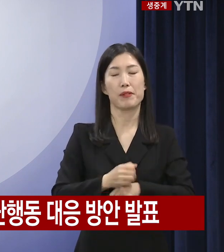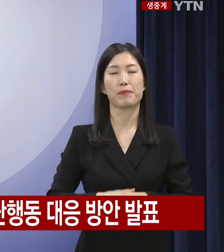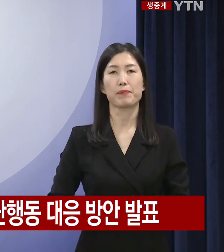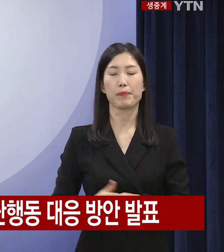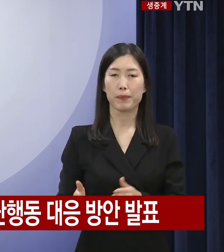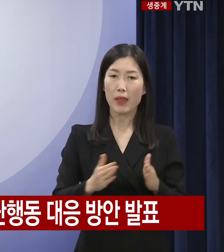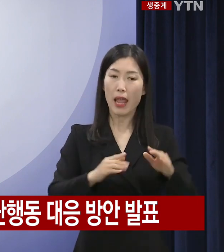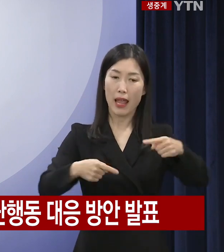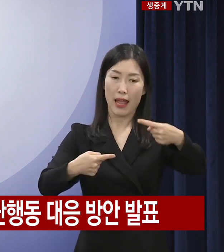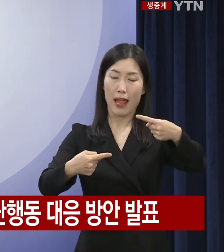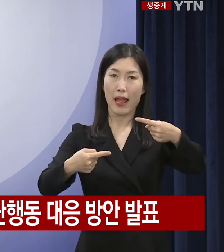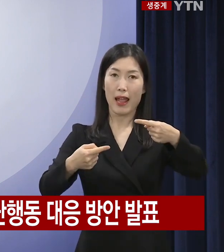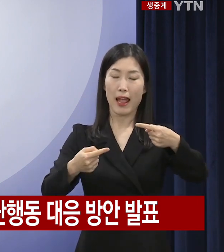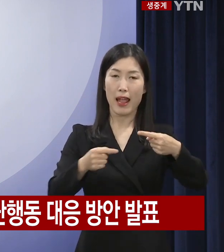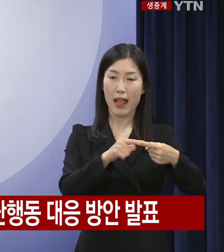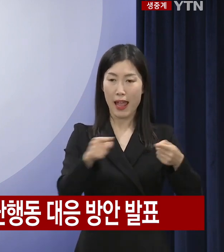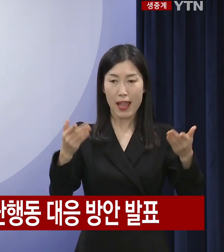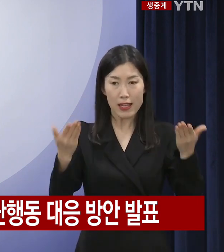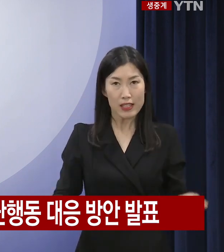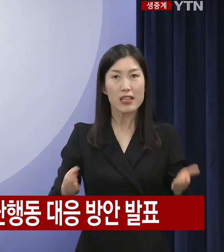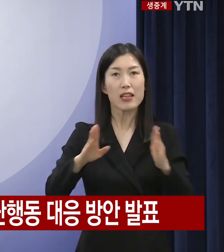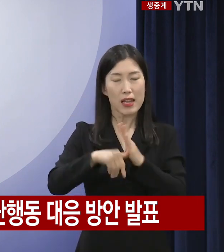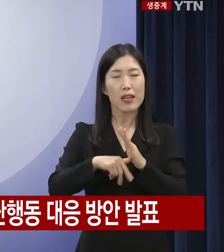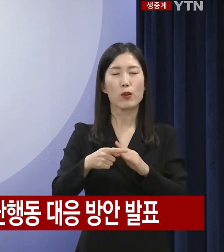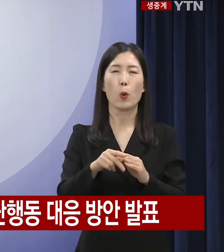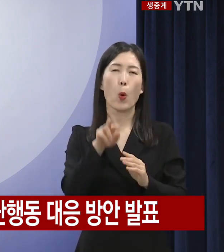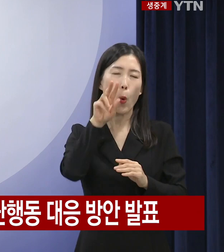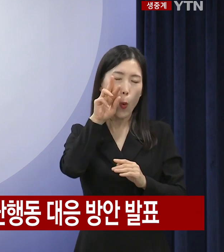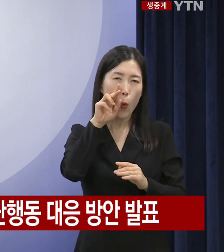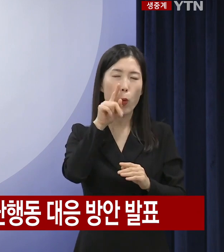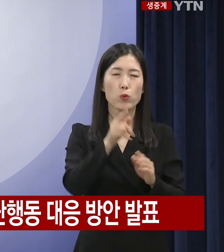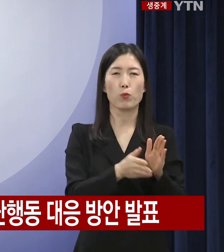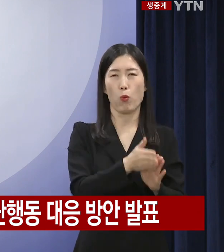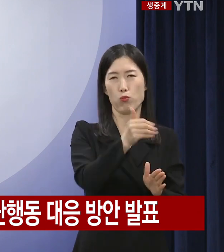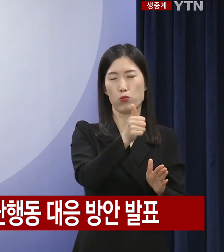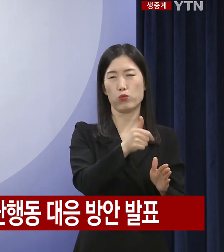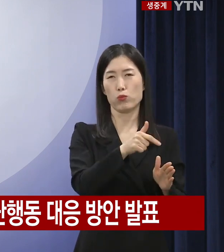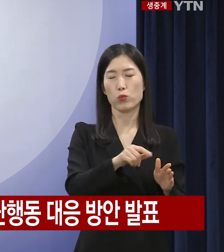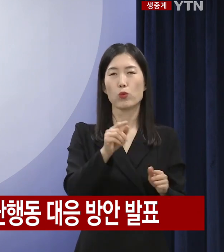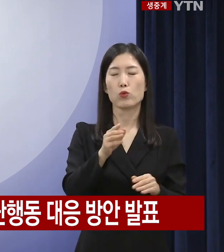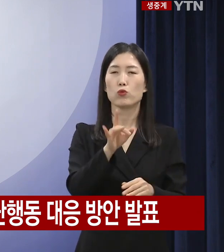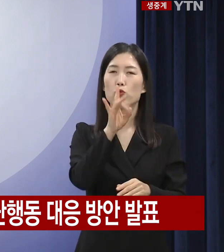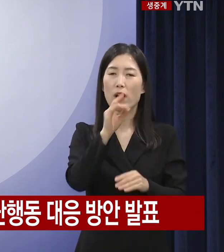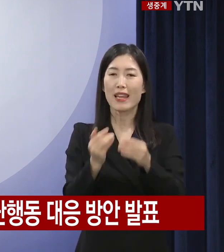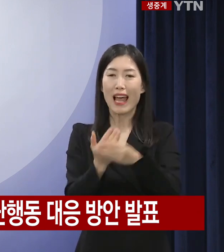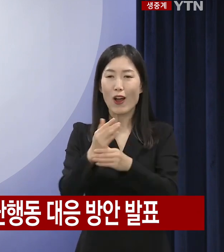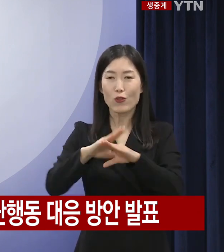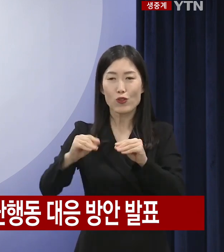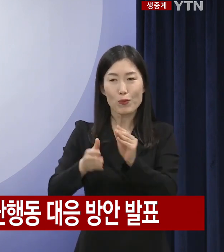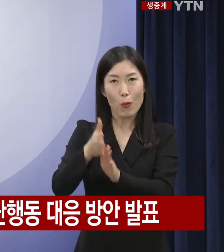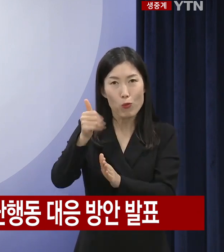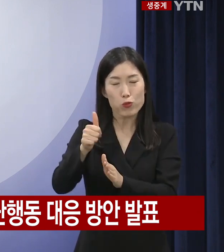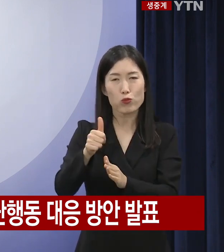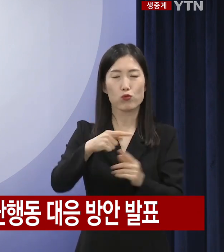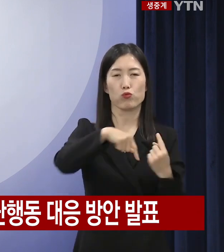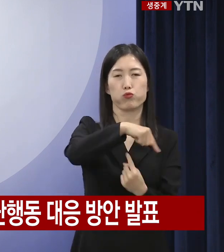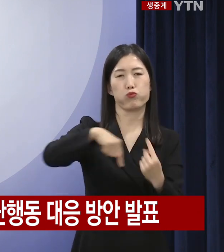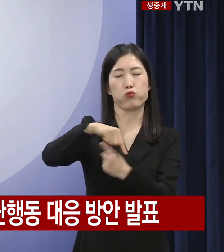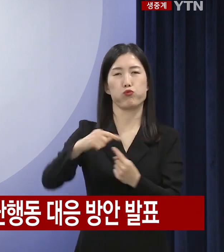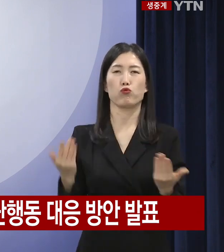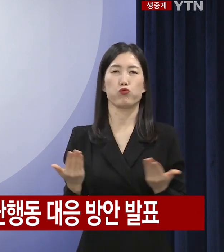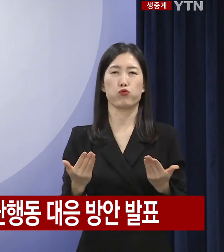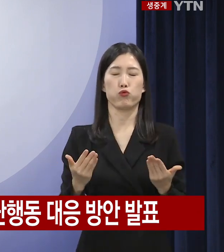정부는 설 연휴에도 비상진료 대책 상황실과 중수본을 운영하는 등 긴장감을 가지고